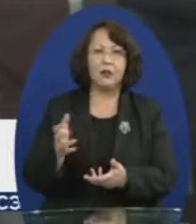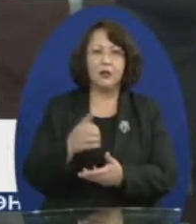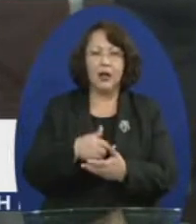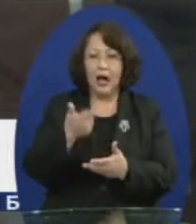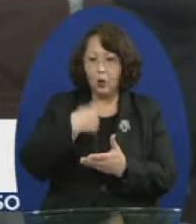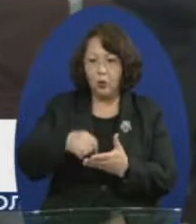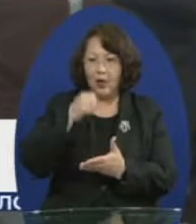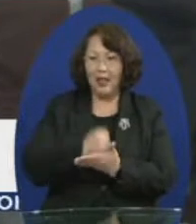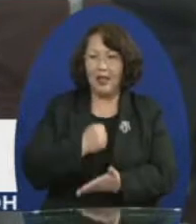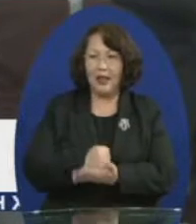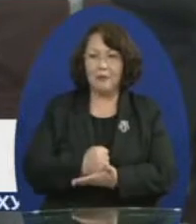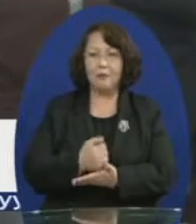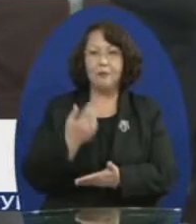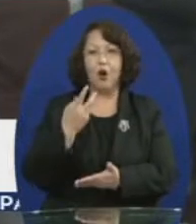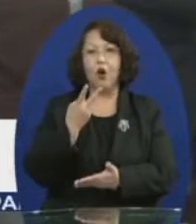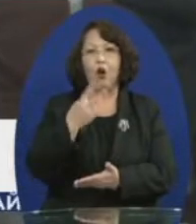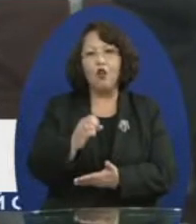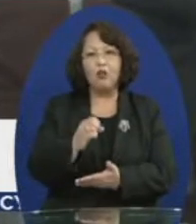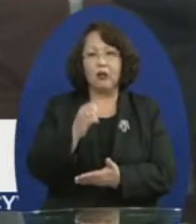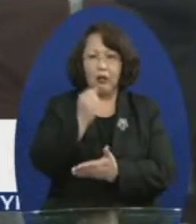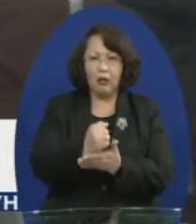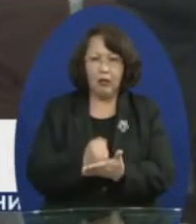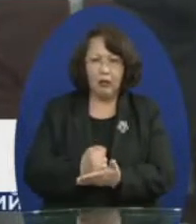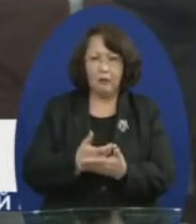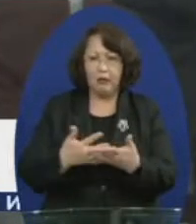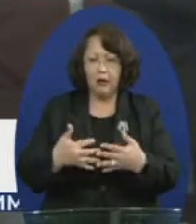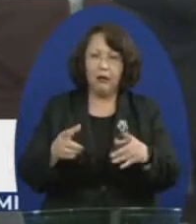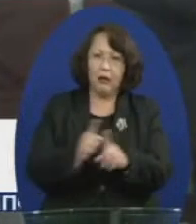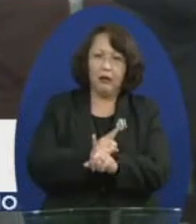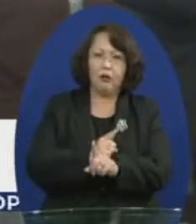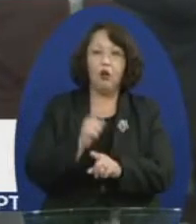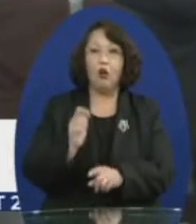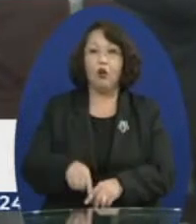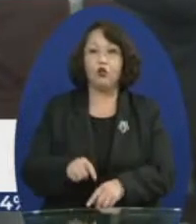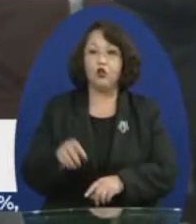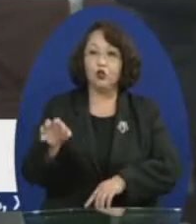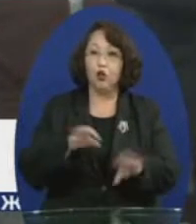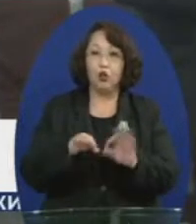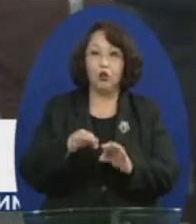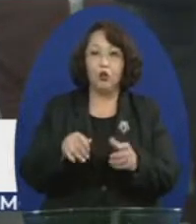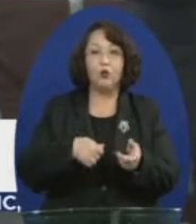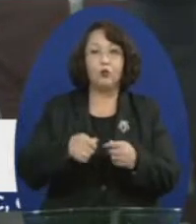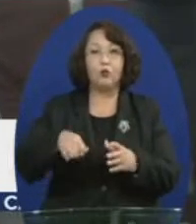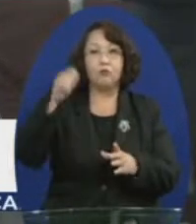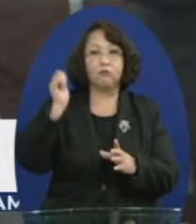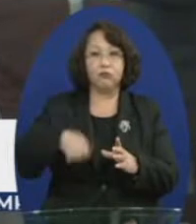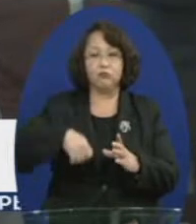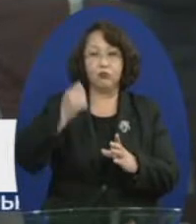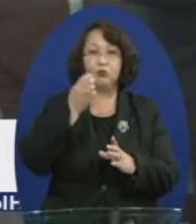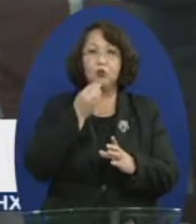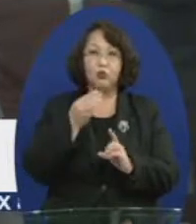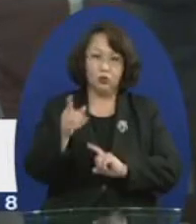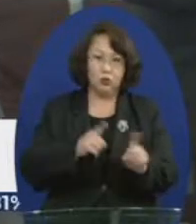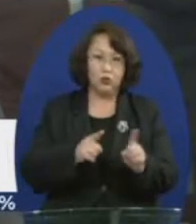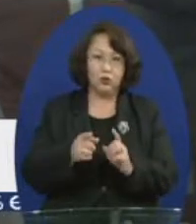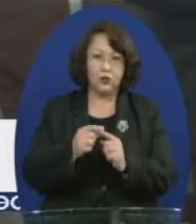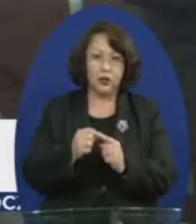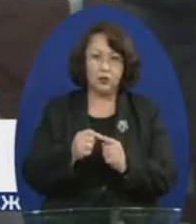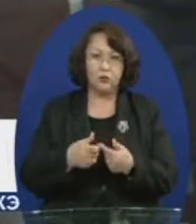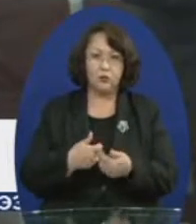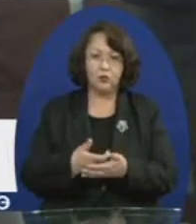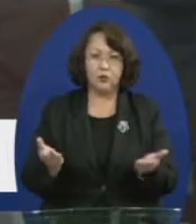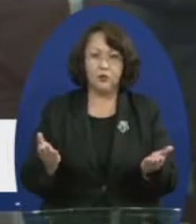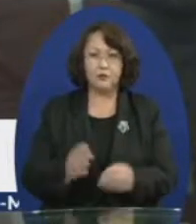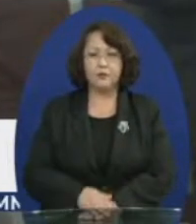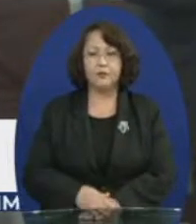толгой зөвшөөрлүүдийг энэ нь 20 жишүүл байх. Эдрийг заавалжгүй сонгон шалруулт юм уу, дуудлага болдоор болгодог болох зарчим оруулж байна.